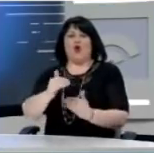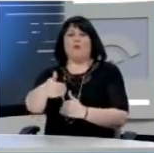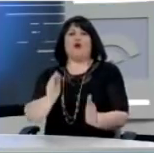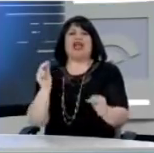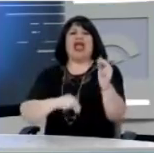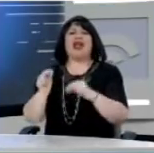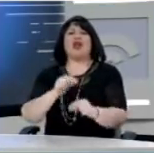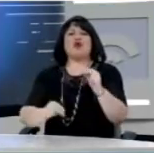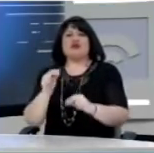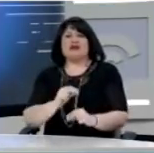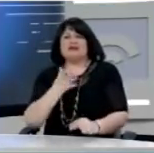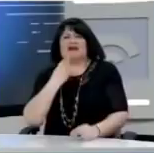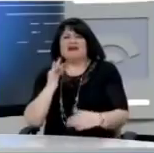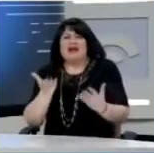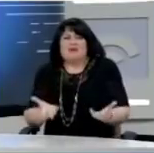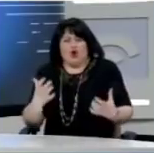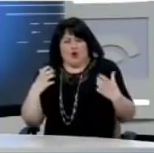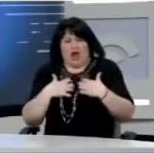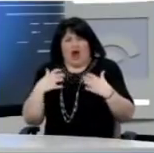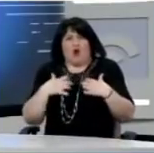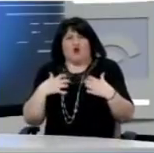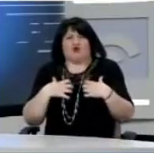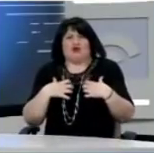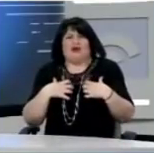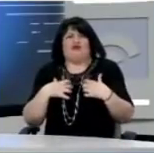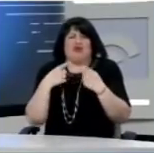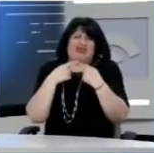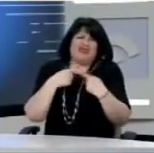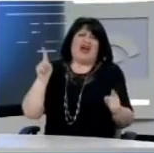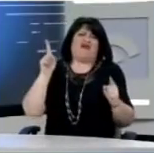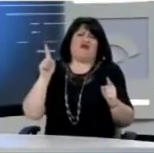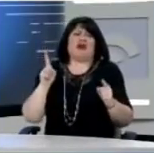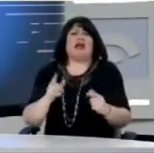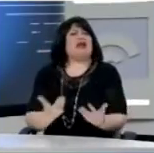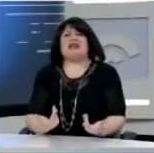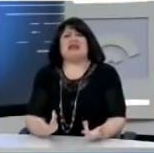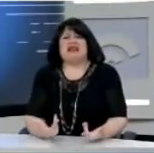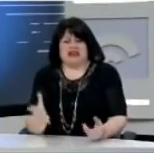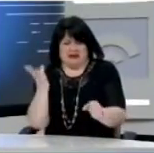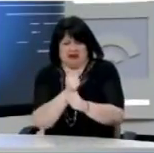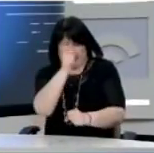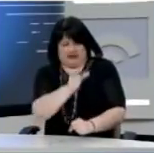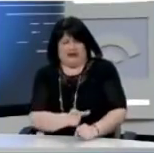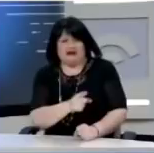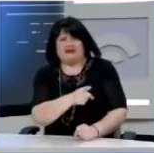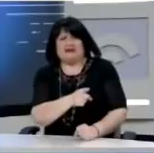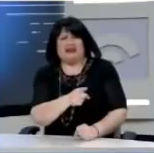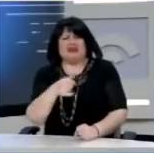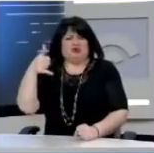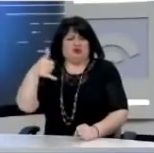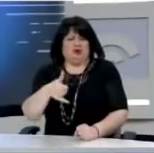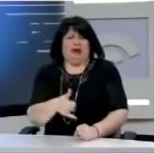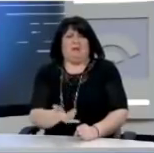στηθεί. Γιατί λοιπόν έχετε τέτοιο άγχος, αφού έχετε τόσο μεγάλη διαφορά? Παρακαλώ, και είστε νικητής, γιατί πέφτε τόσο